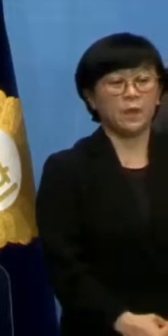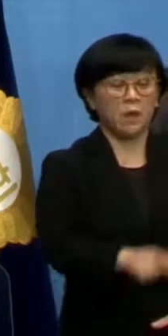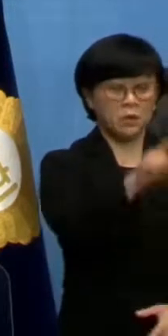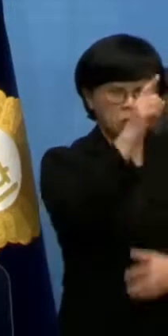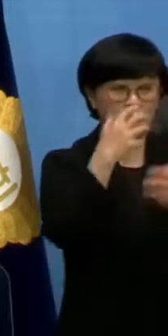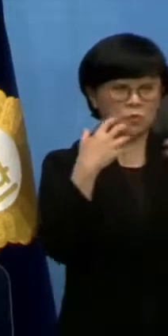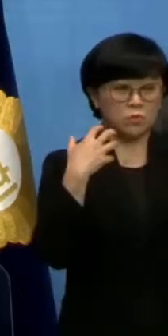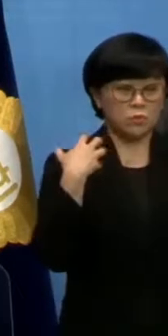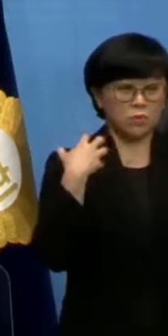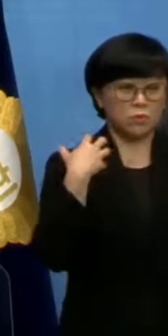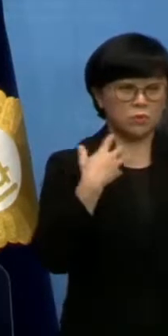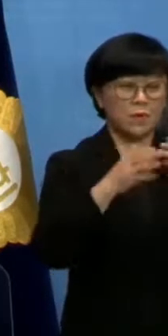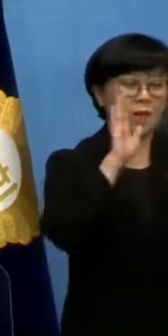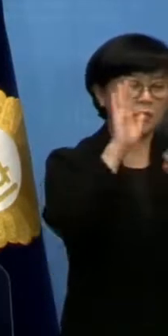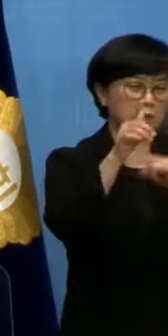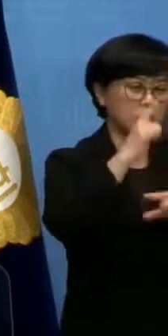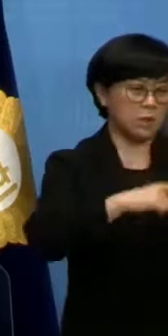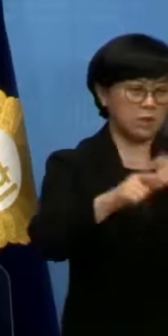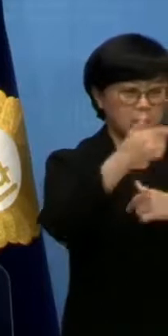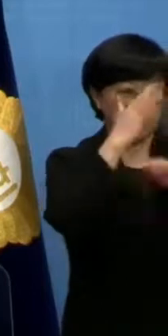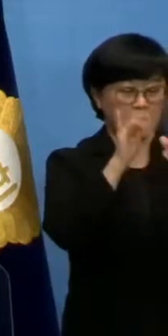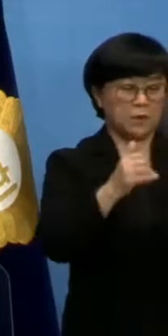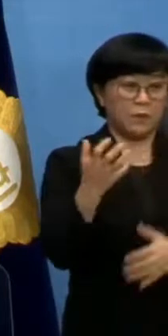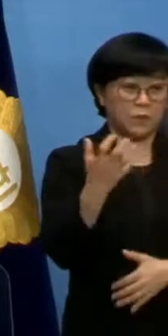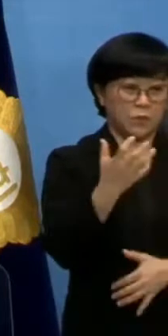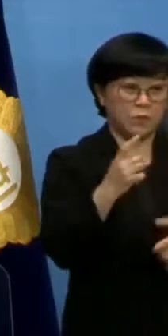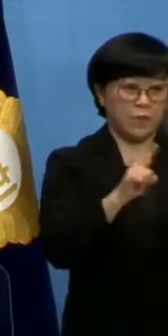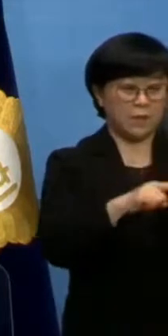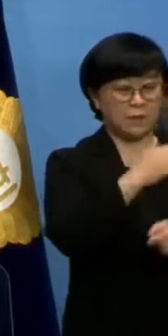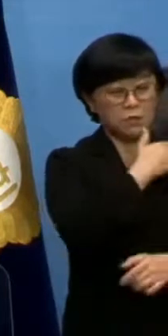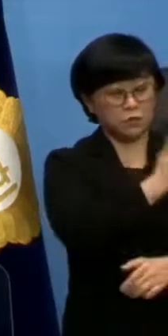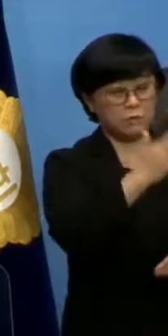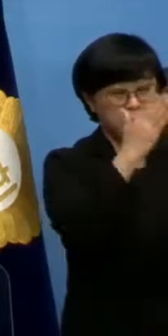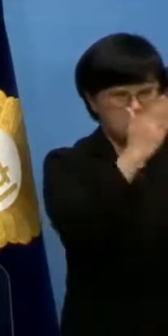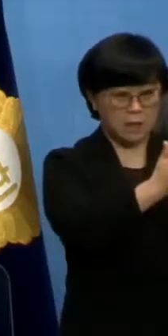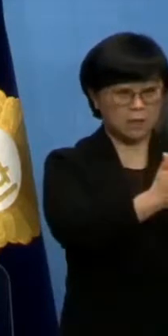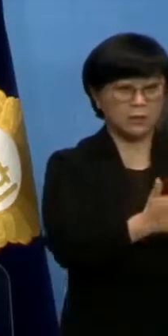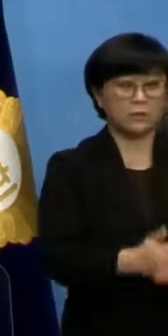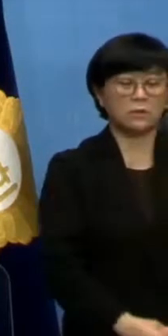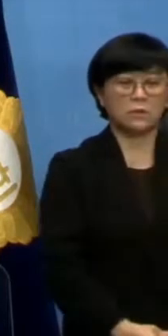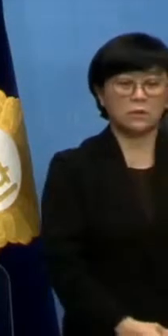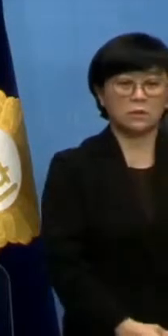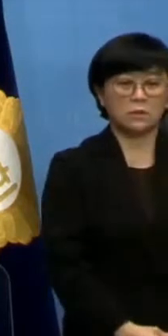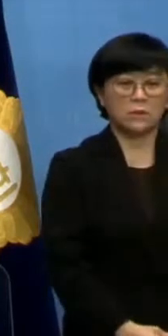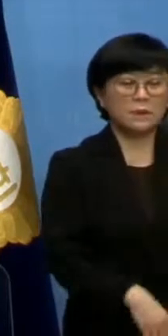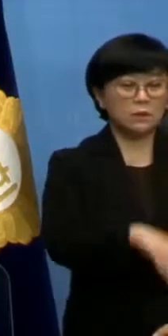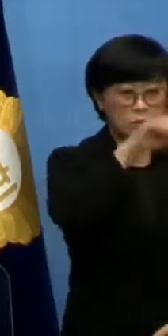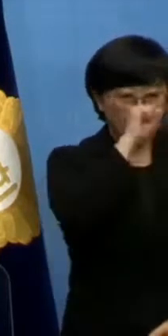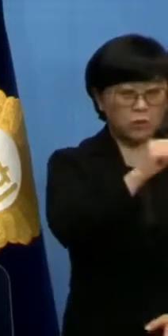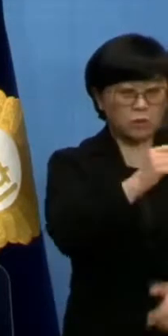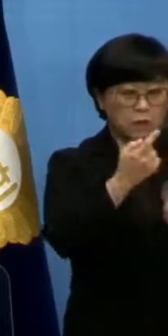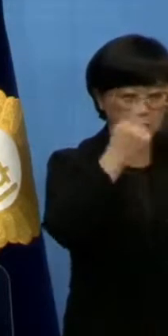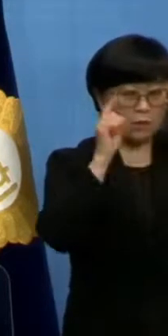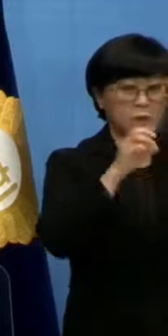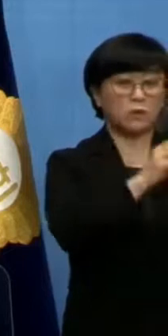정부는 더 이상 청년들의 아픔에 나몰라라 해서는 안 됩니다. 착한 등록금